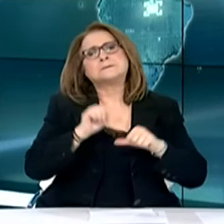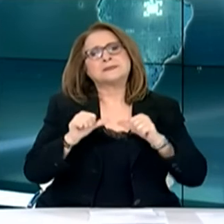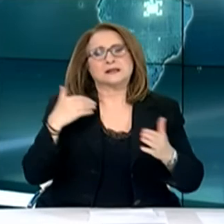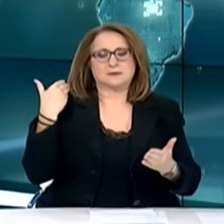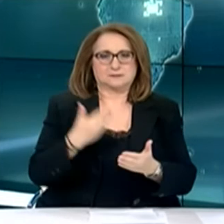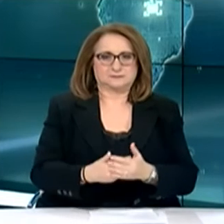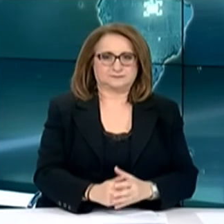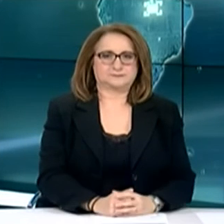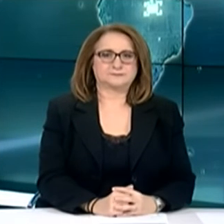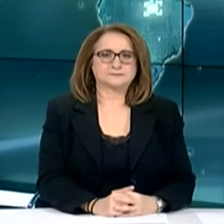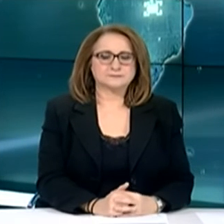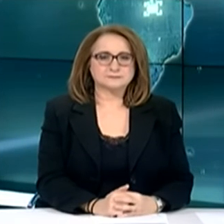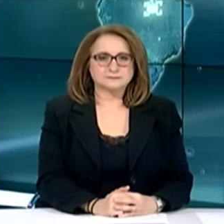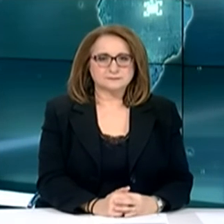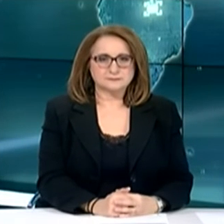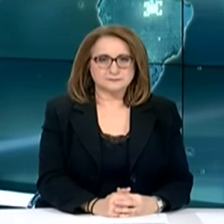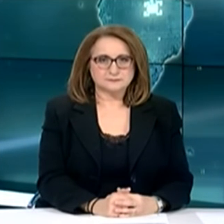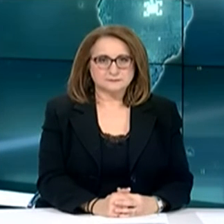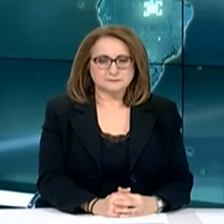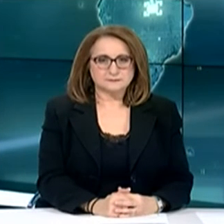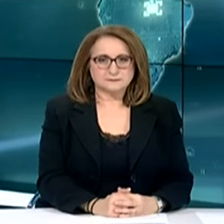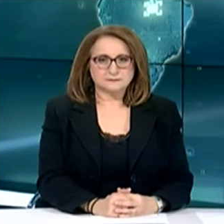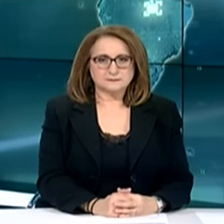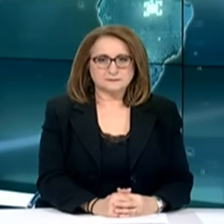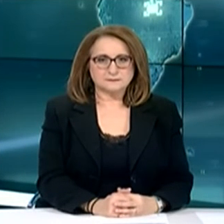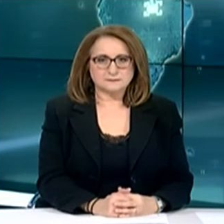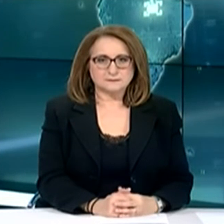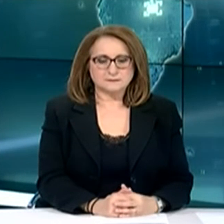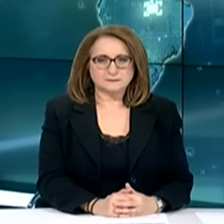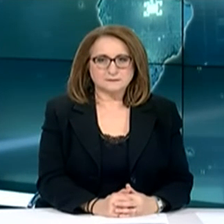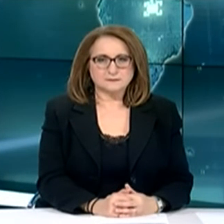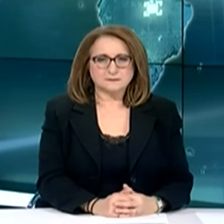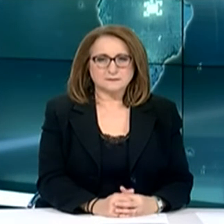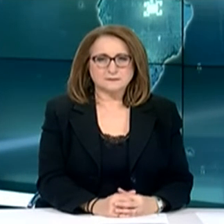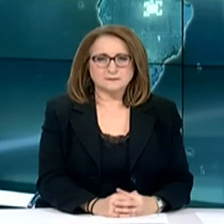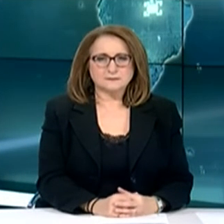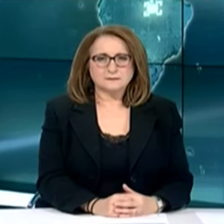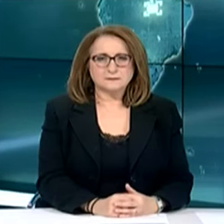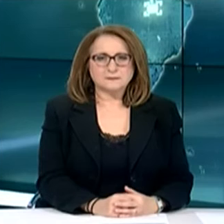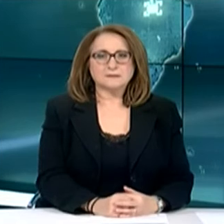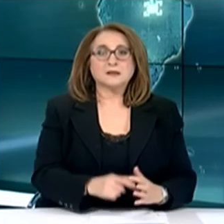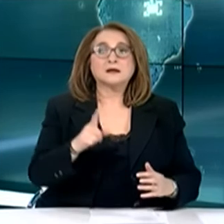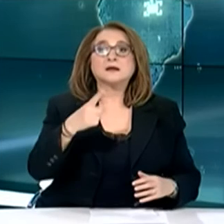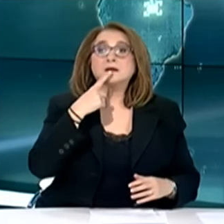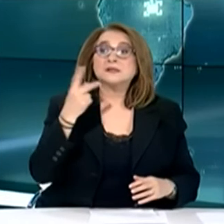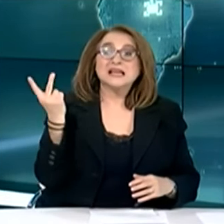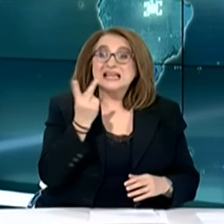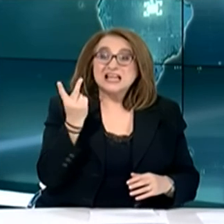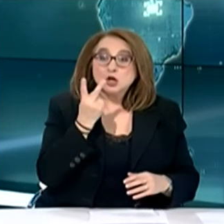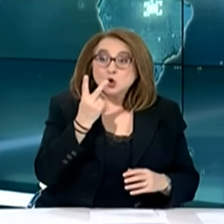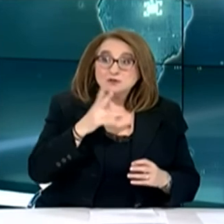Κύριε Σαββάση, μια διευκρινιστική ερώτηση. Είπαν 22 είναι τα νέα ορφανά συνολικά, δηλαδή πόσα... Όχι, 22 είναι